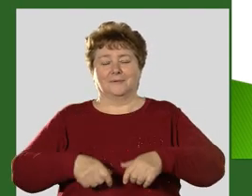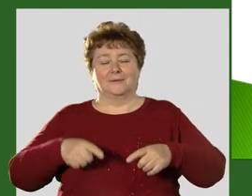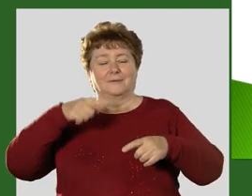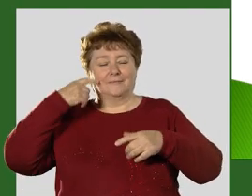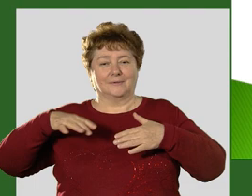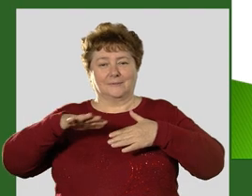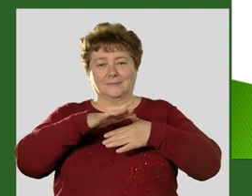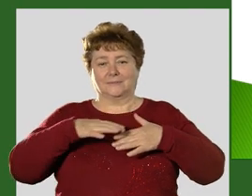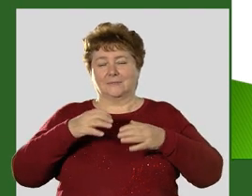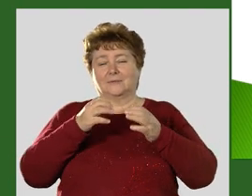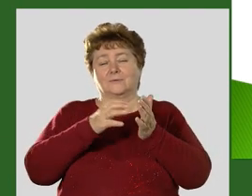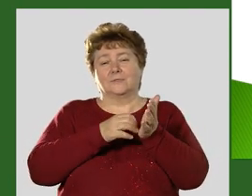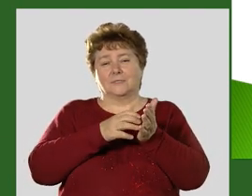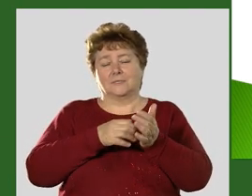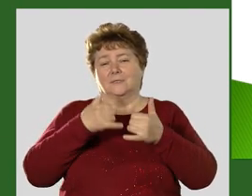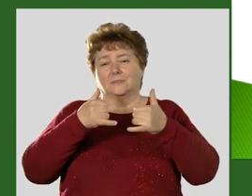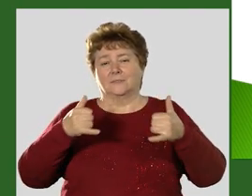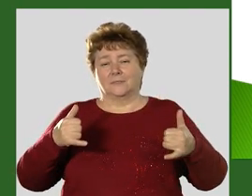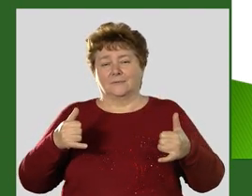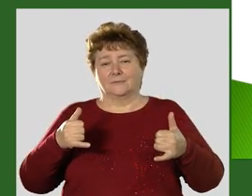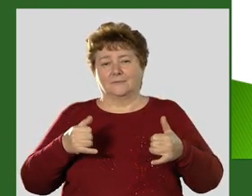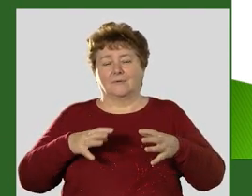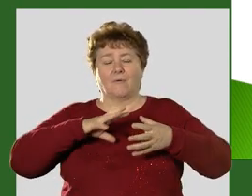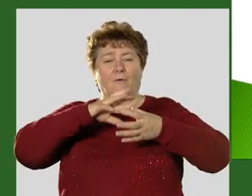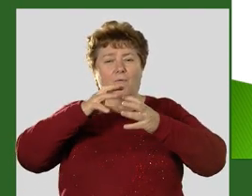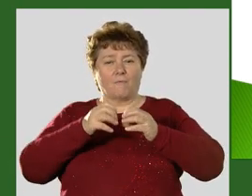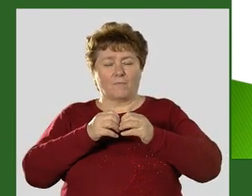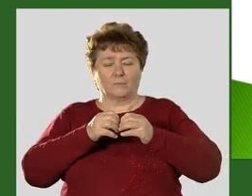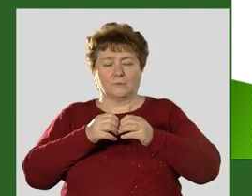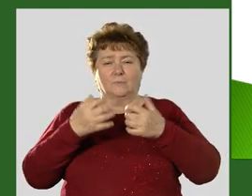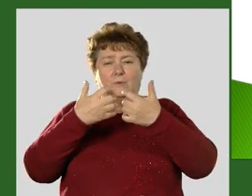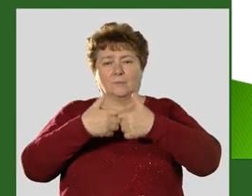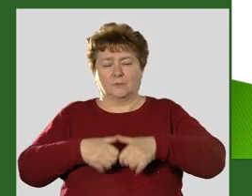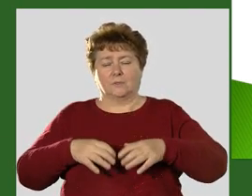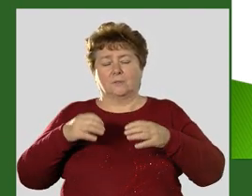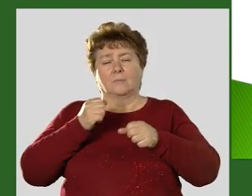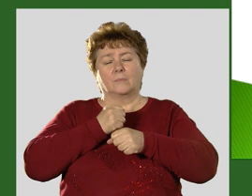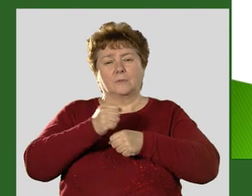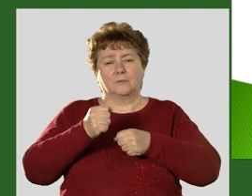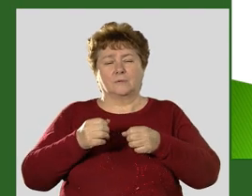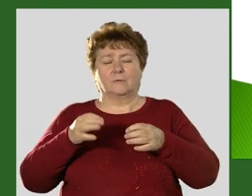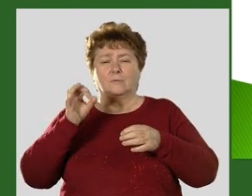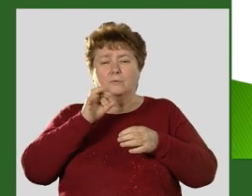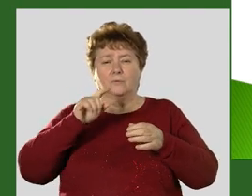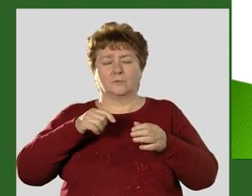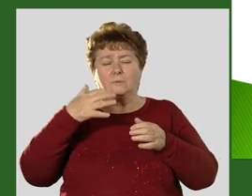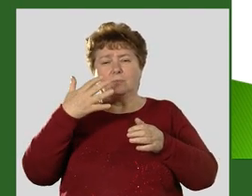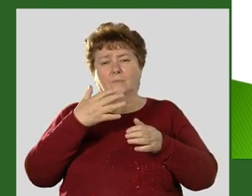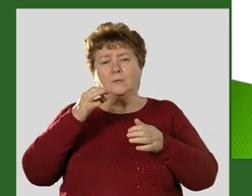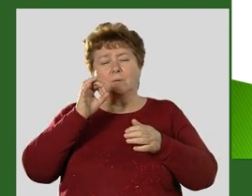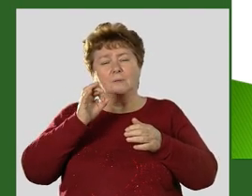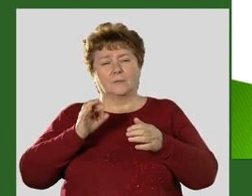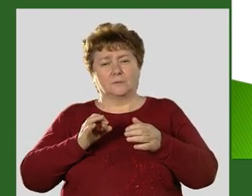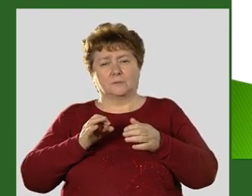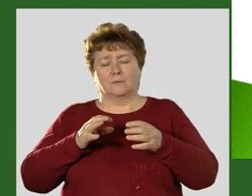промышленность в Кыргызстане еще недостаточно развита. В общем промышленном производстве составляет всего